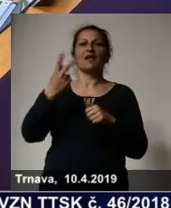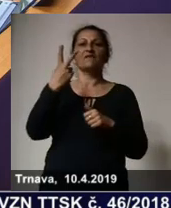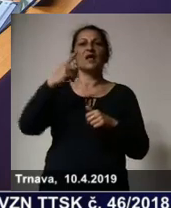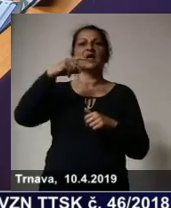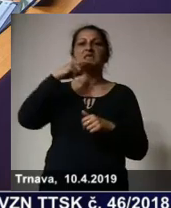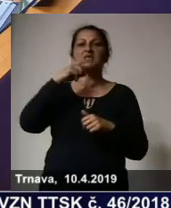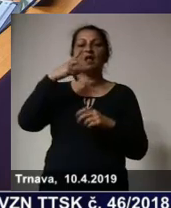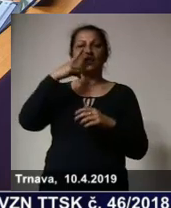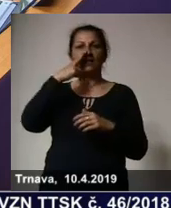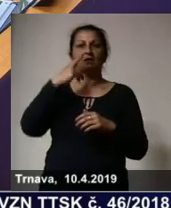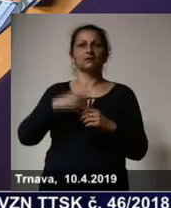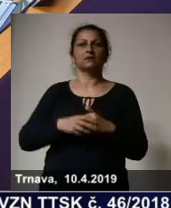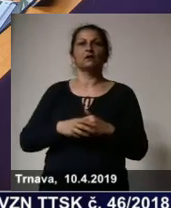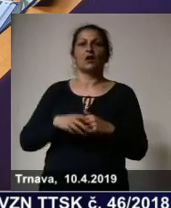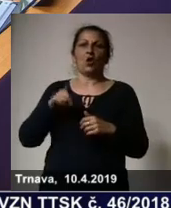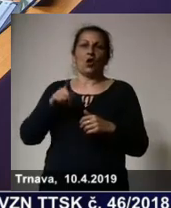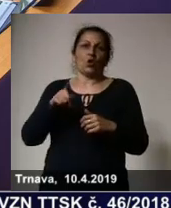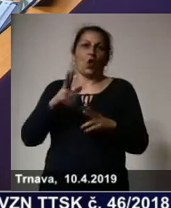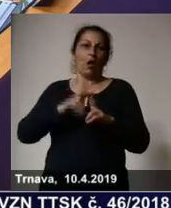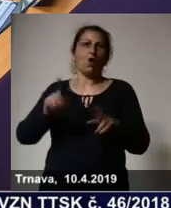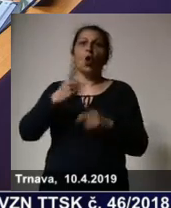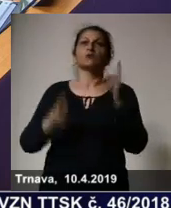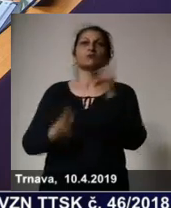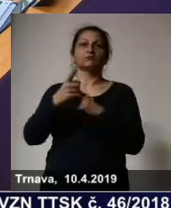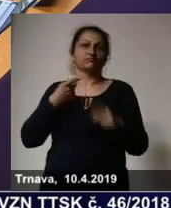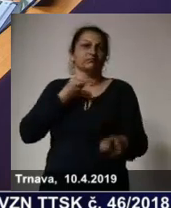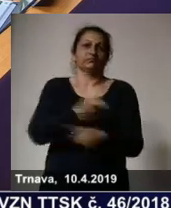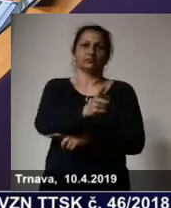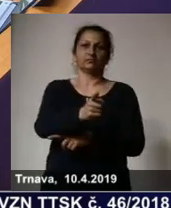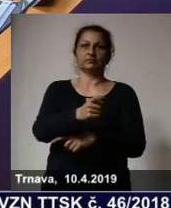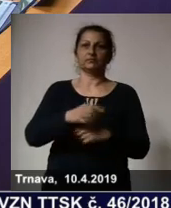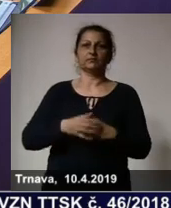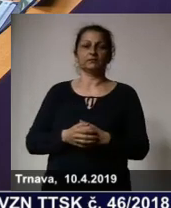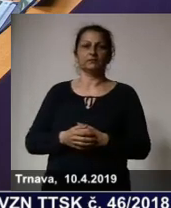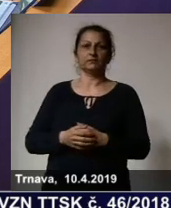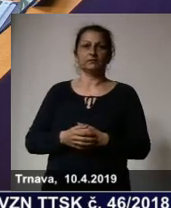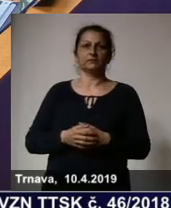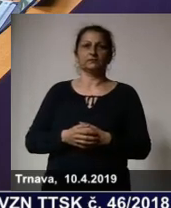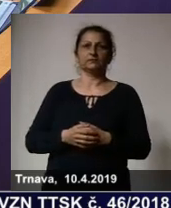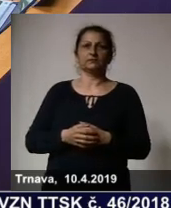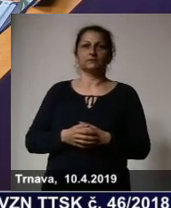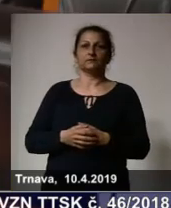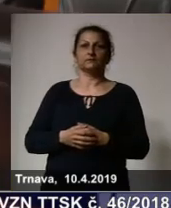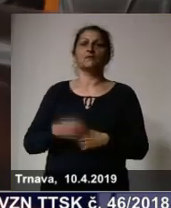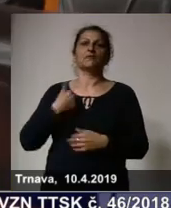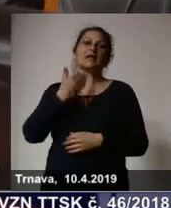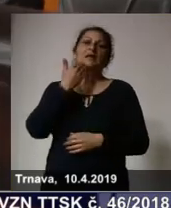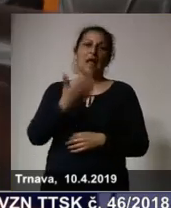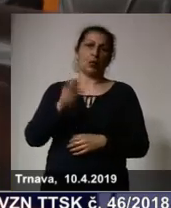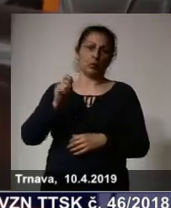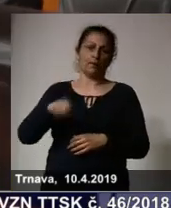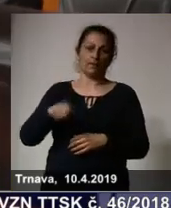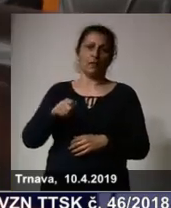Lebo to by bolo potom napadnutelné. To si treba preveriť. Ďakujem, pán